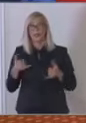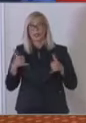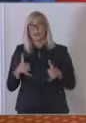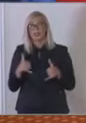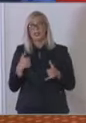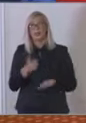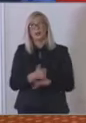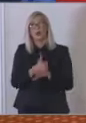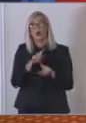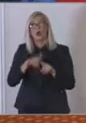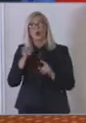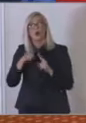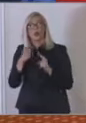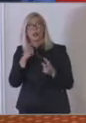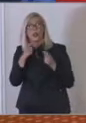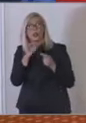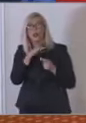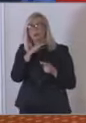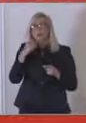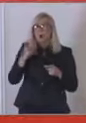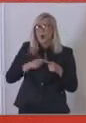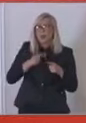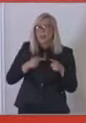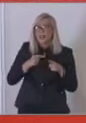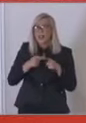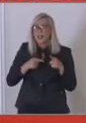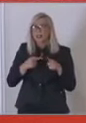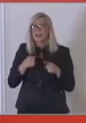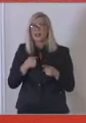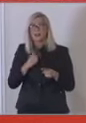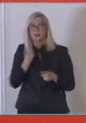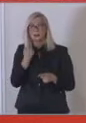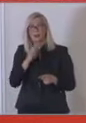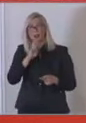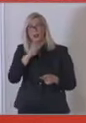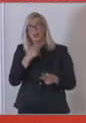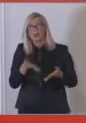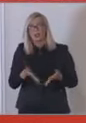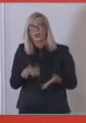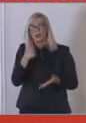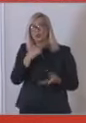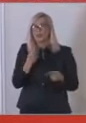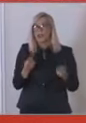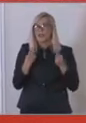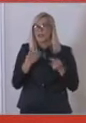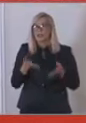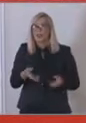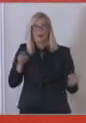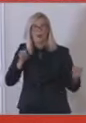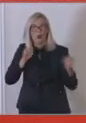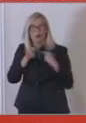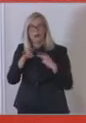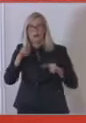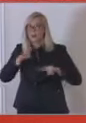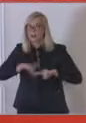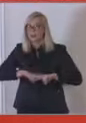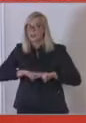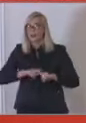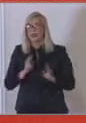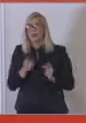Ne sot me kryeministrin Hoti biseduam për shumë detaje, unë do të përgjigjem për këtë që është e rëndësishme për këtë zgjidhje